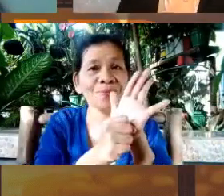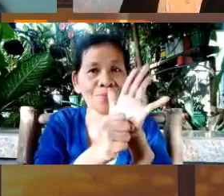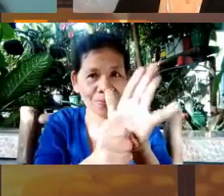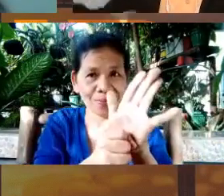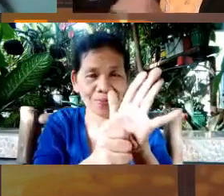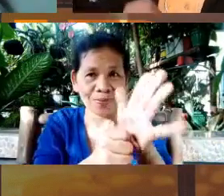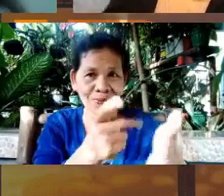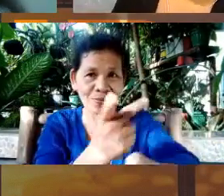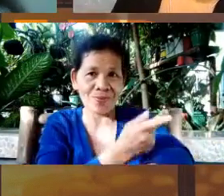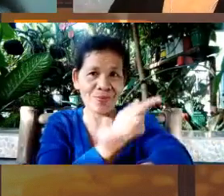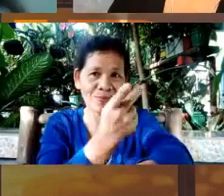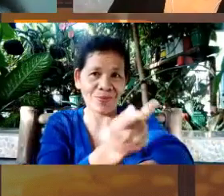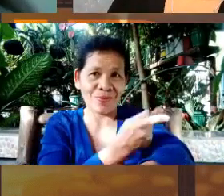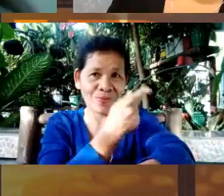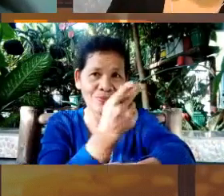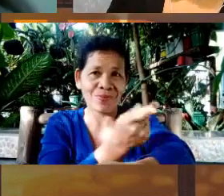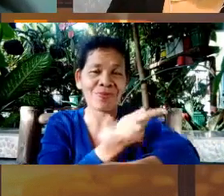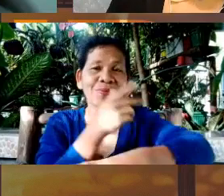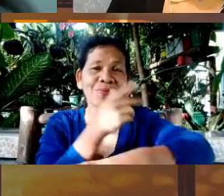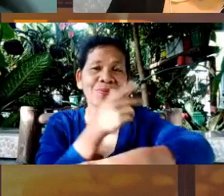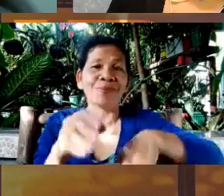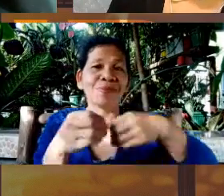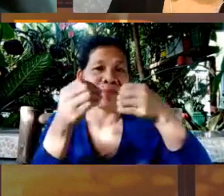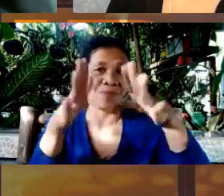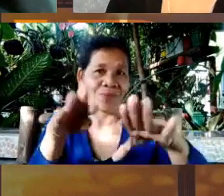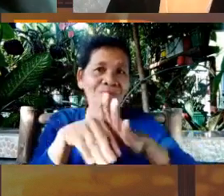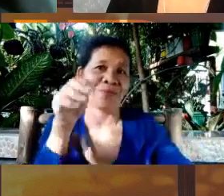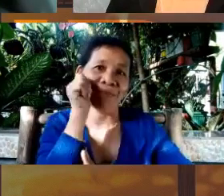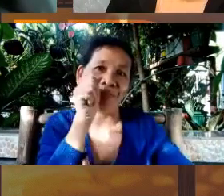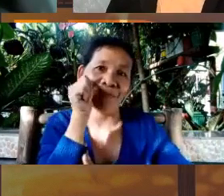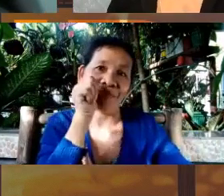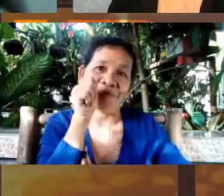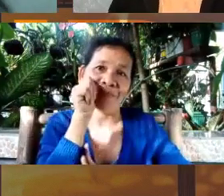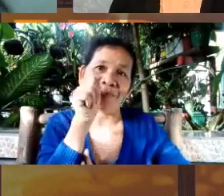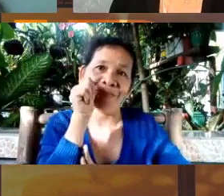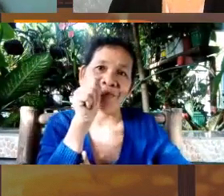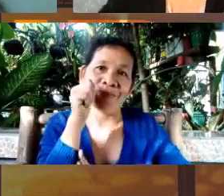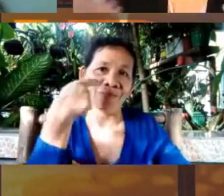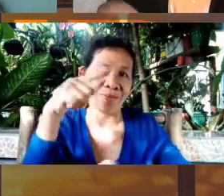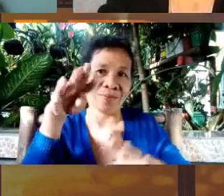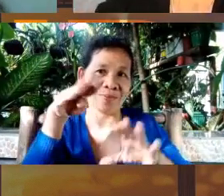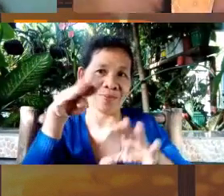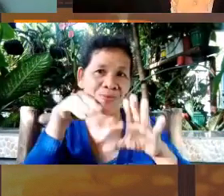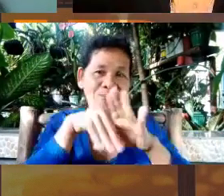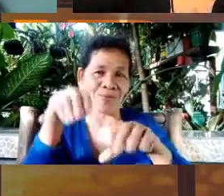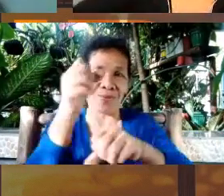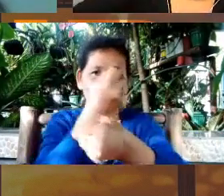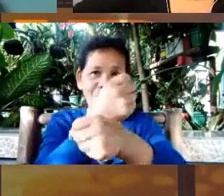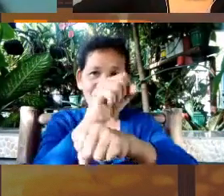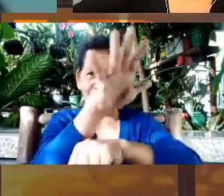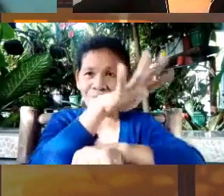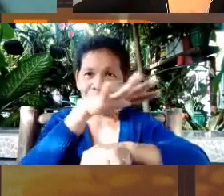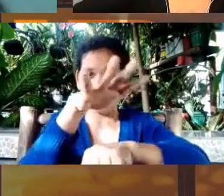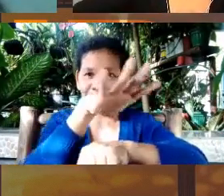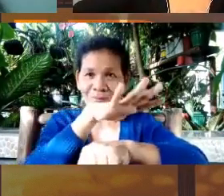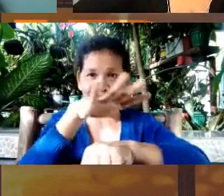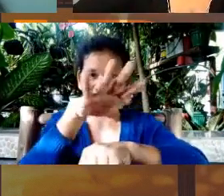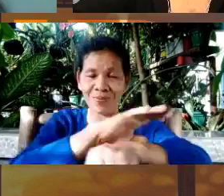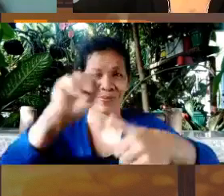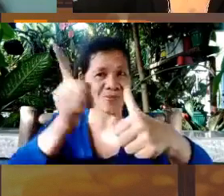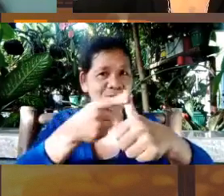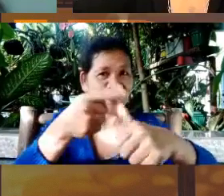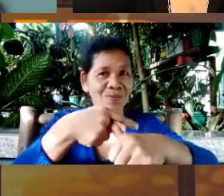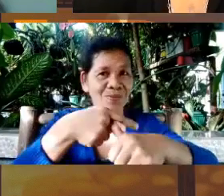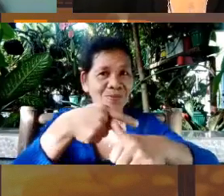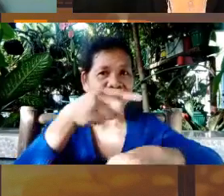tupa na iniaalay sa araw-araw doon sa sanktuaryo, sa unang silid, mga minamahal, mga kapatid